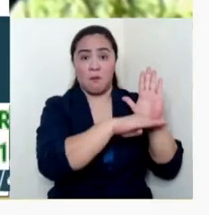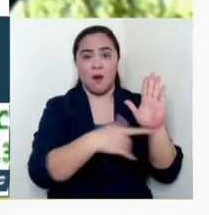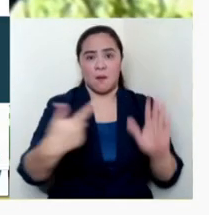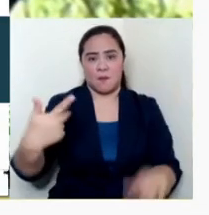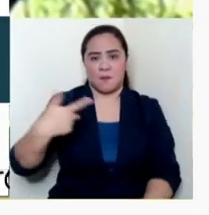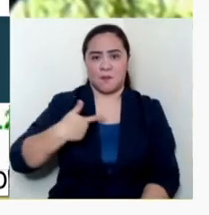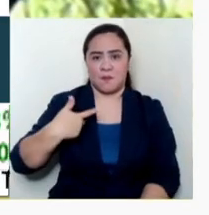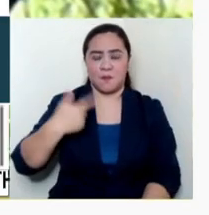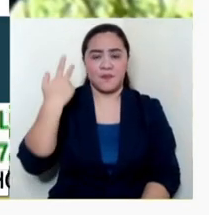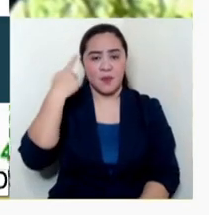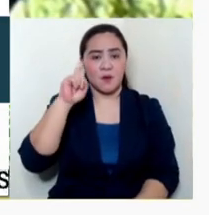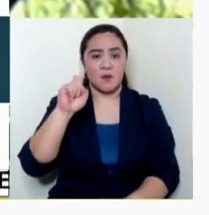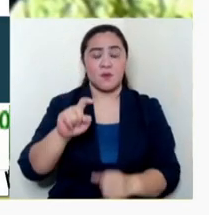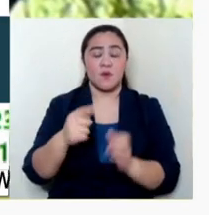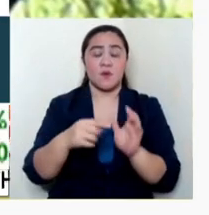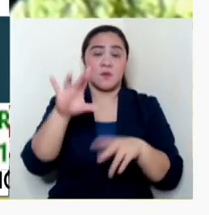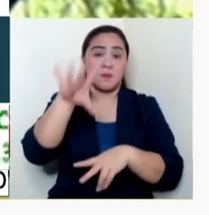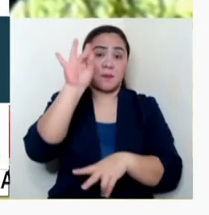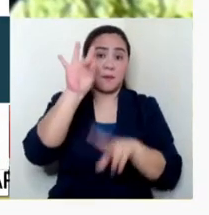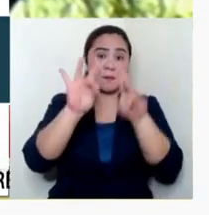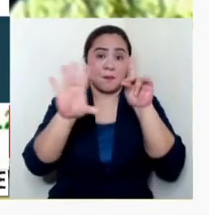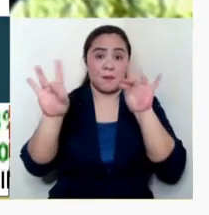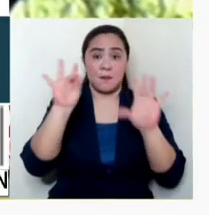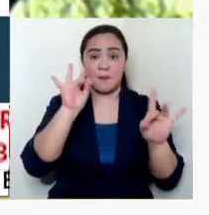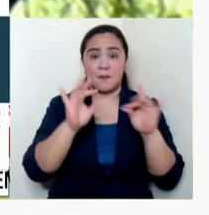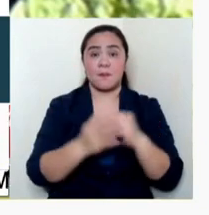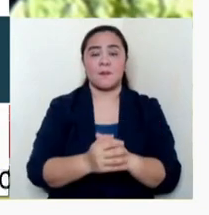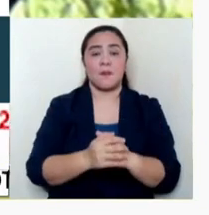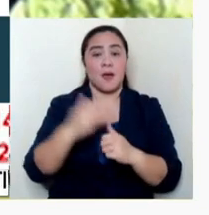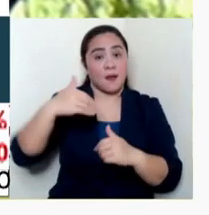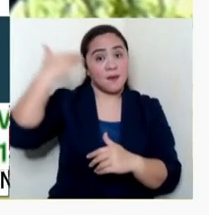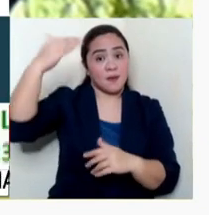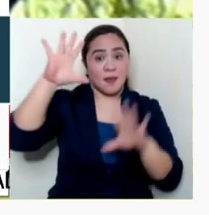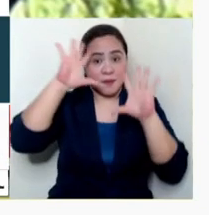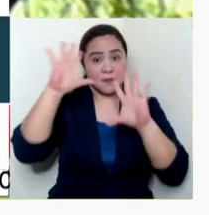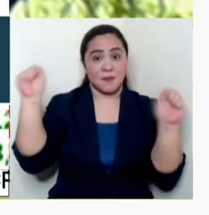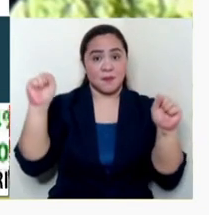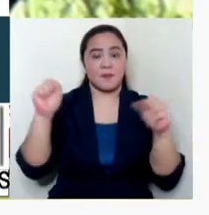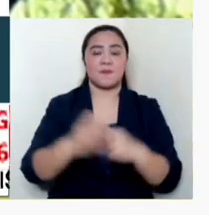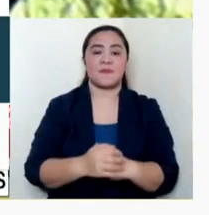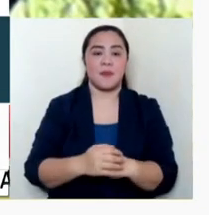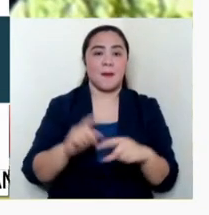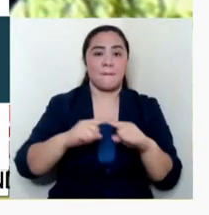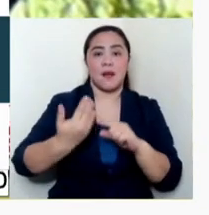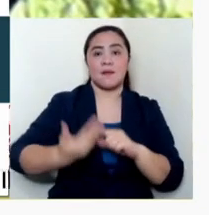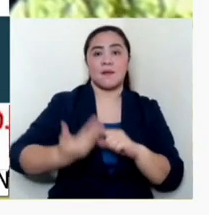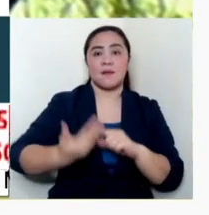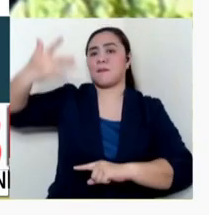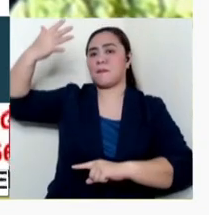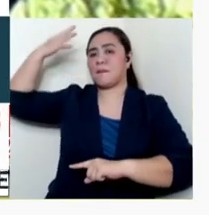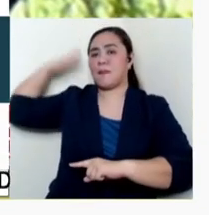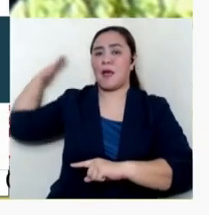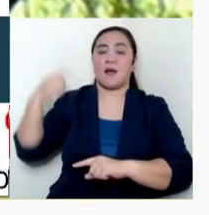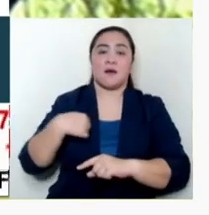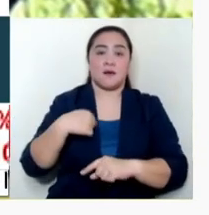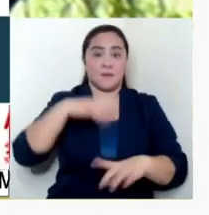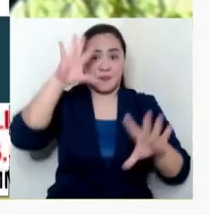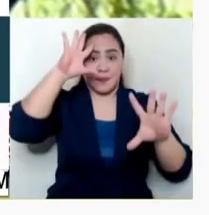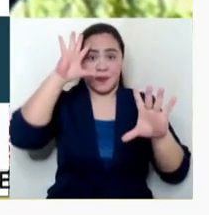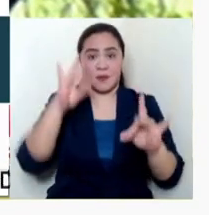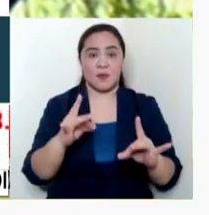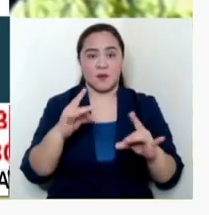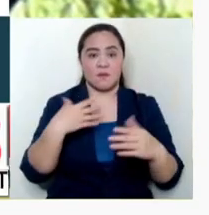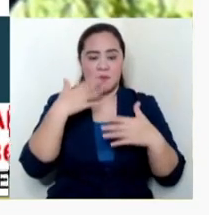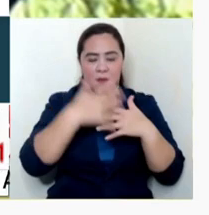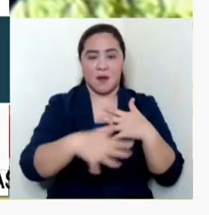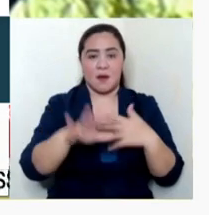pagpili ng susunod nating magiging Pangulo. Sa mga nagdaang panahon, ako mismo nagpasya, mga bandang Pebrero